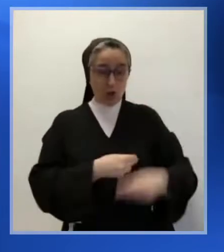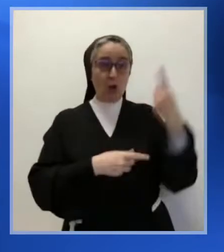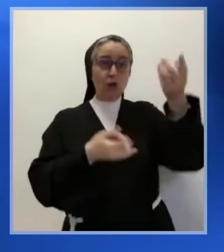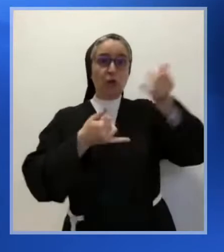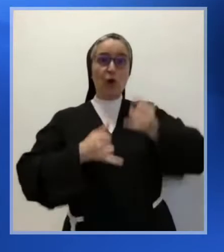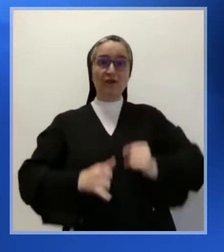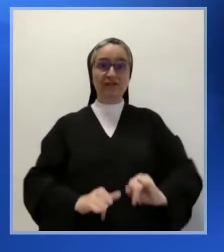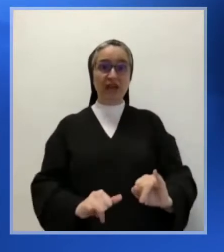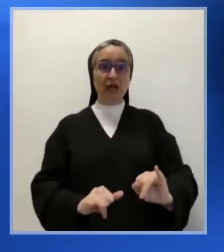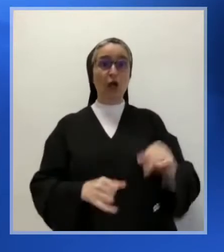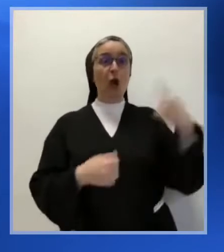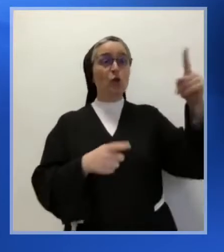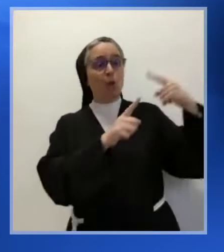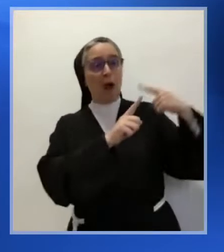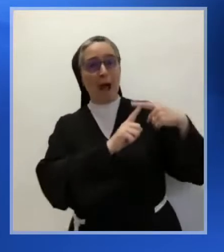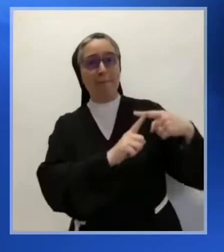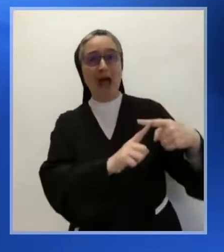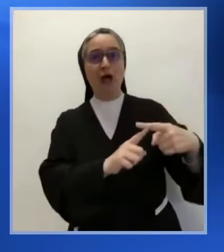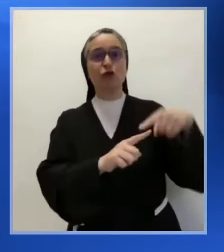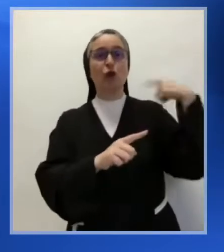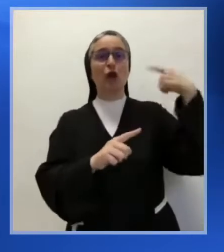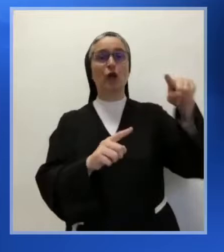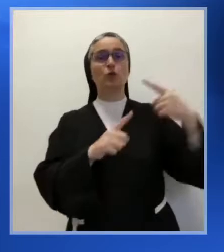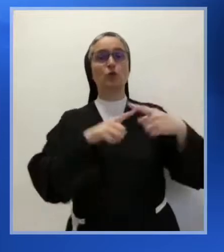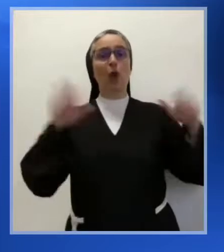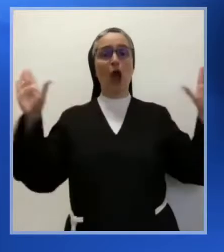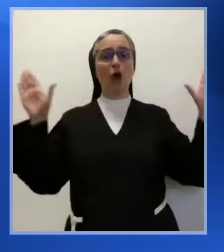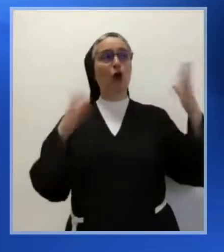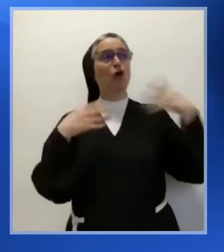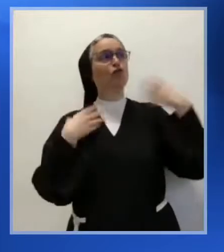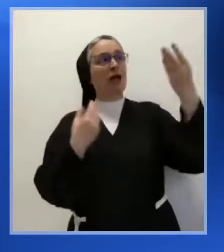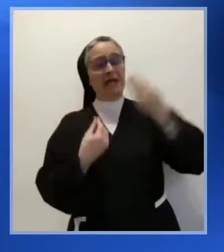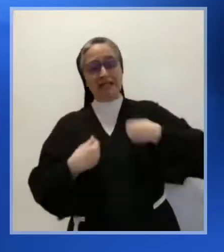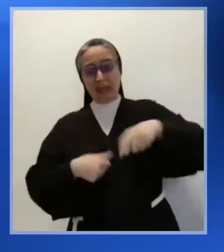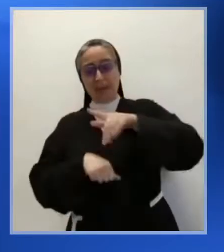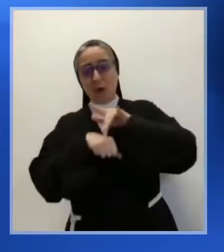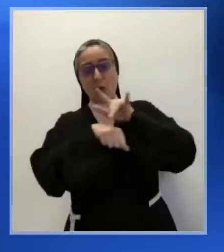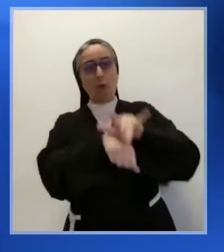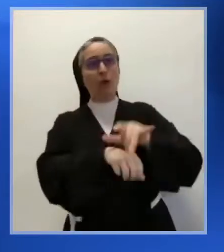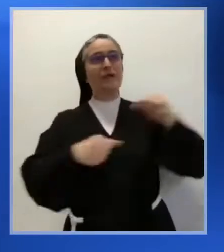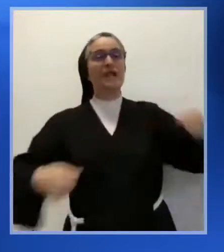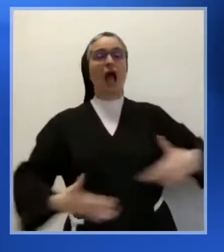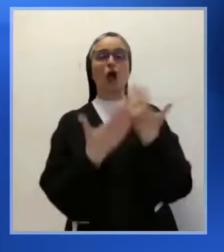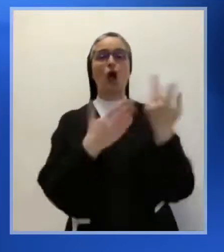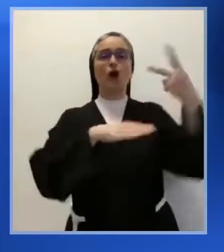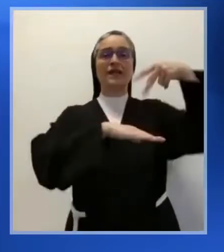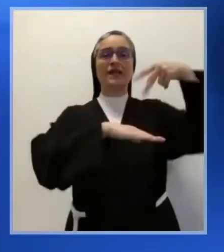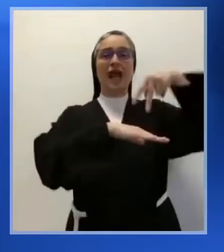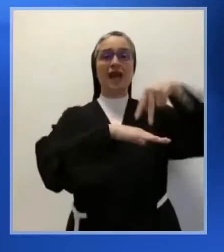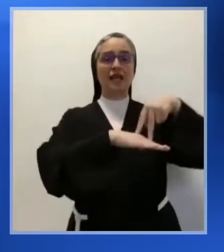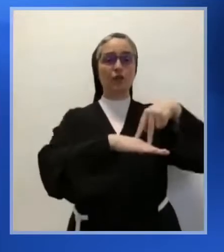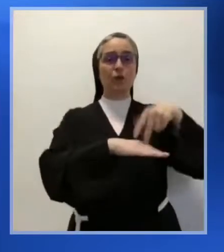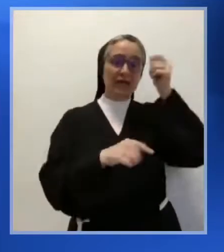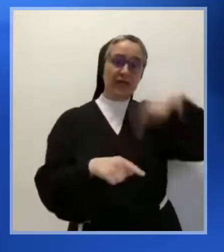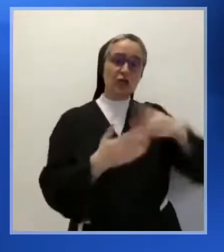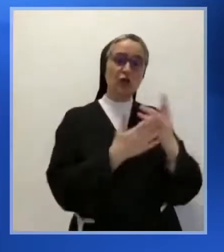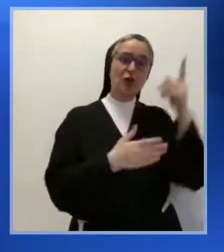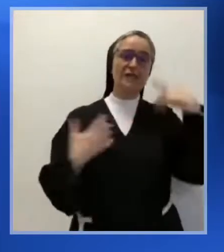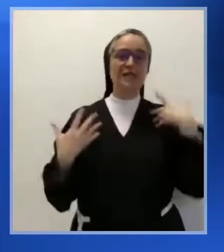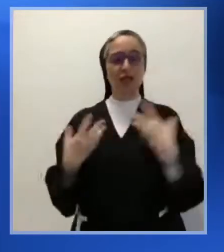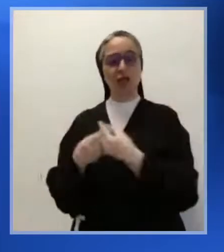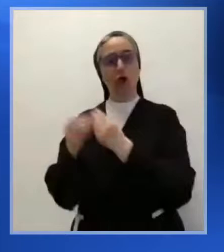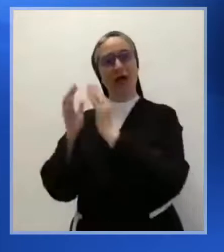incarnationem coniobimus, per passionem eius et crucem, a resurrectionis gloriam perducamur, per reunde in Christum Dominum